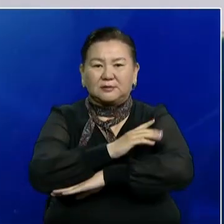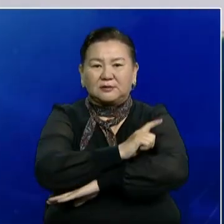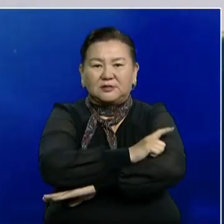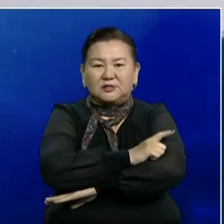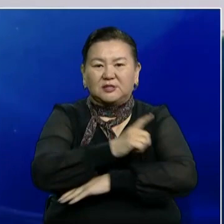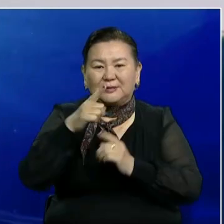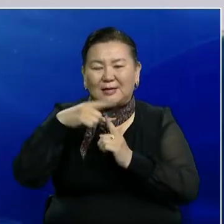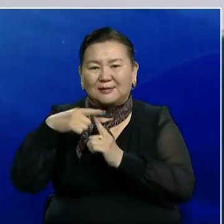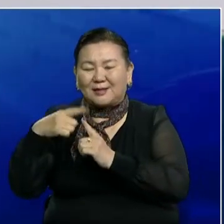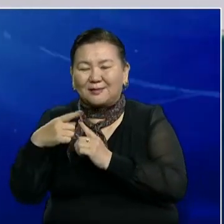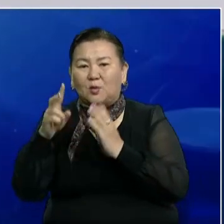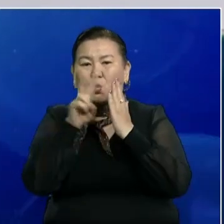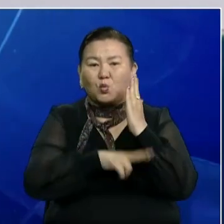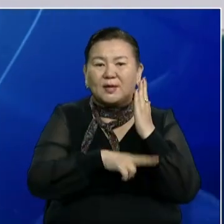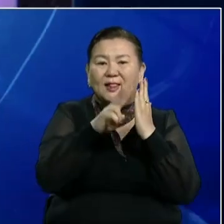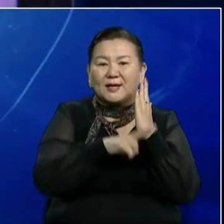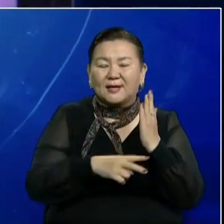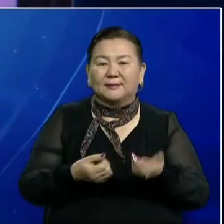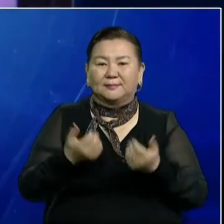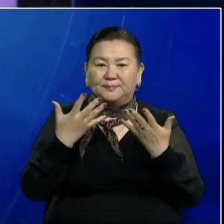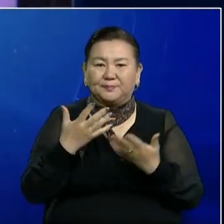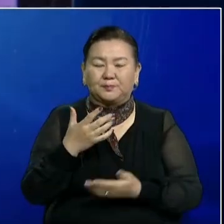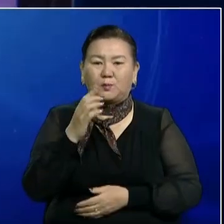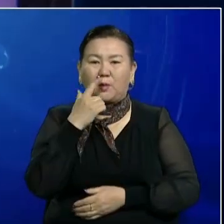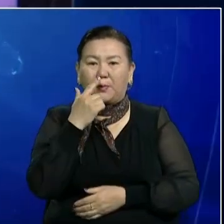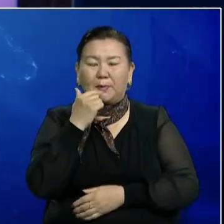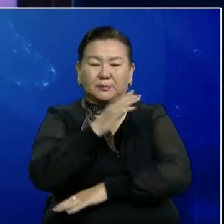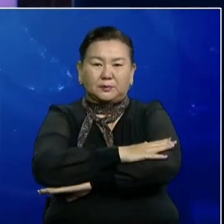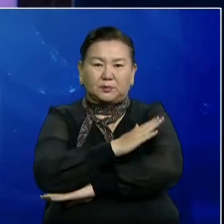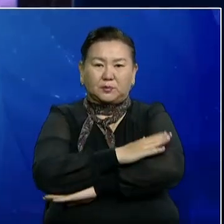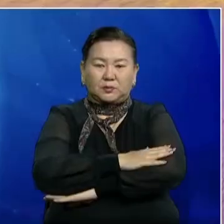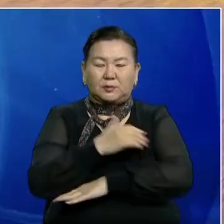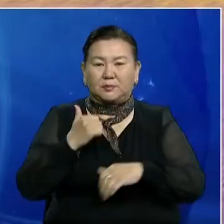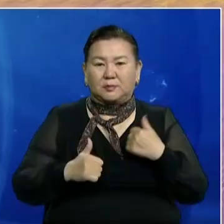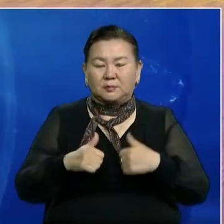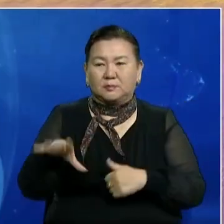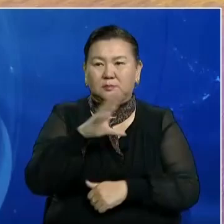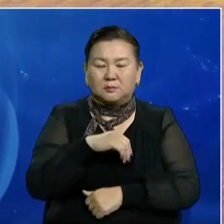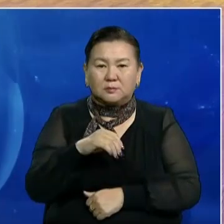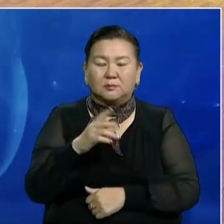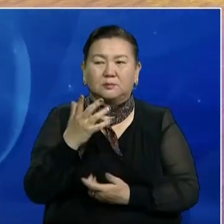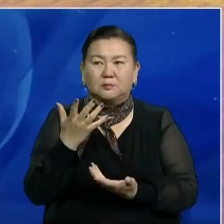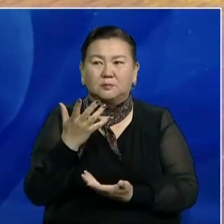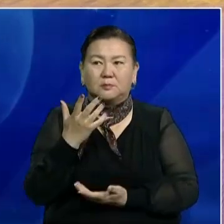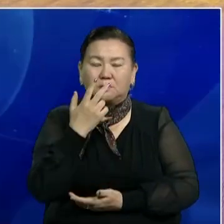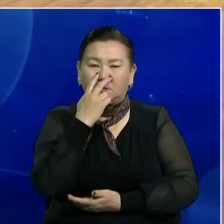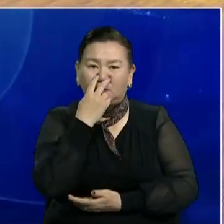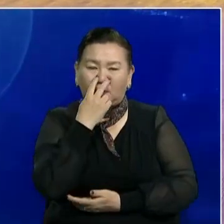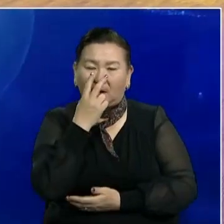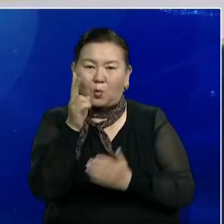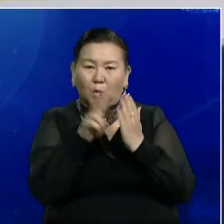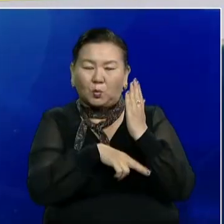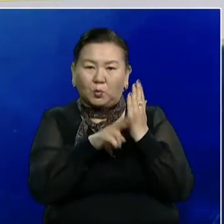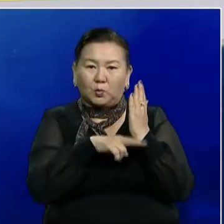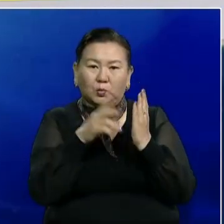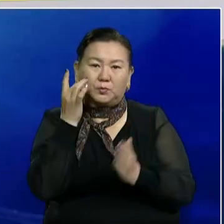хийж гаргаж ирдэг. За үүнээсээ Иргэний ёс зүйн боловсролын багш маань болохоор бидэнтэй уулзаад. Уулзаад яг үнэлгээг нь харахад бол илүү